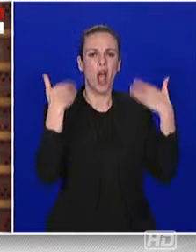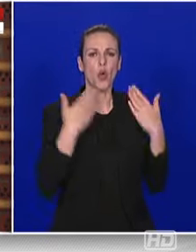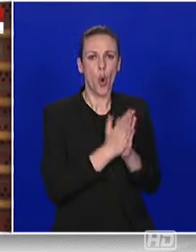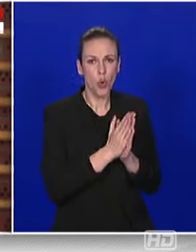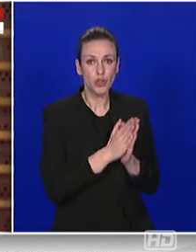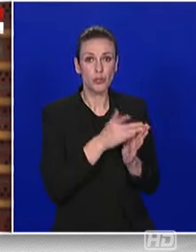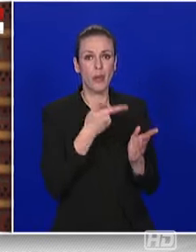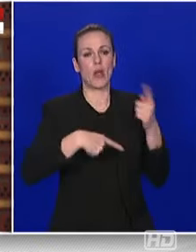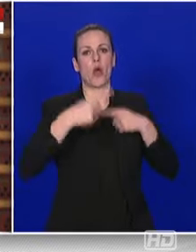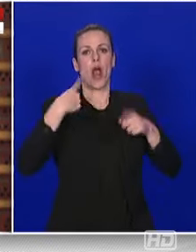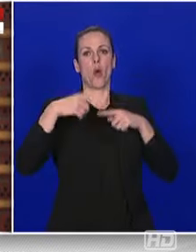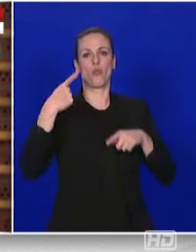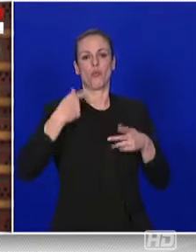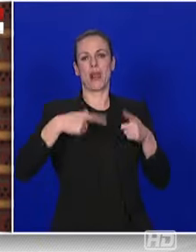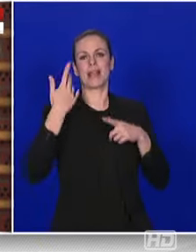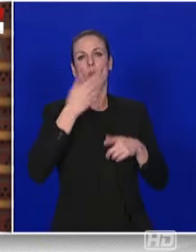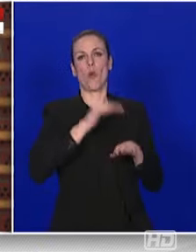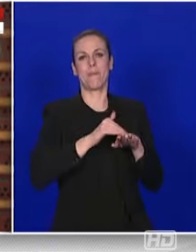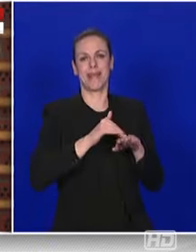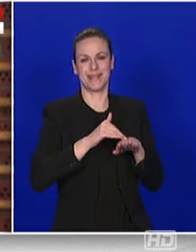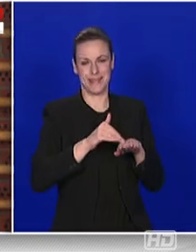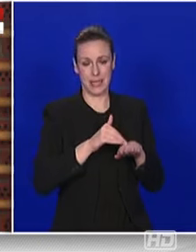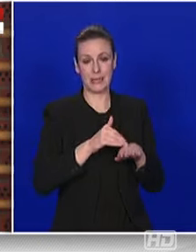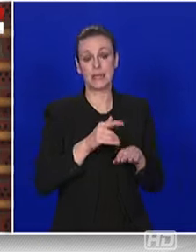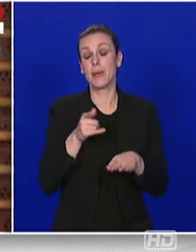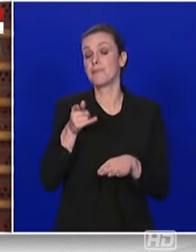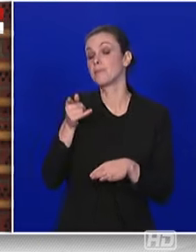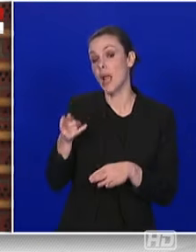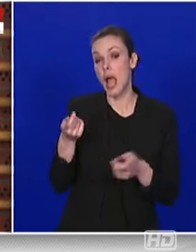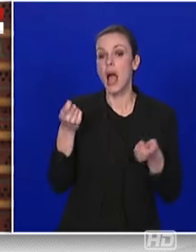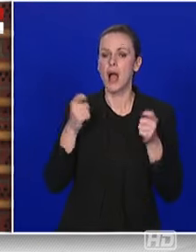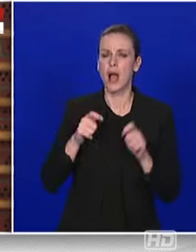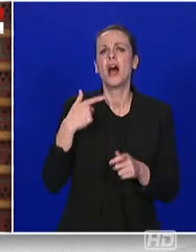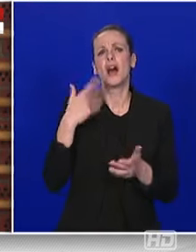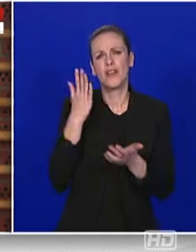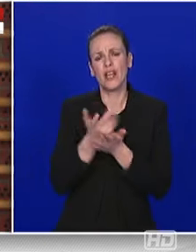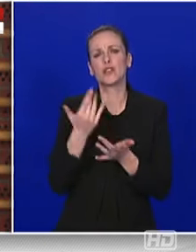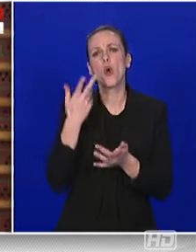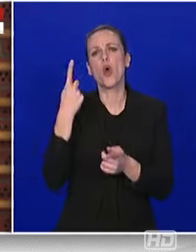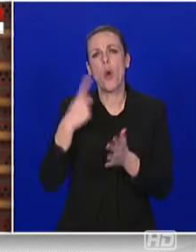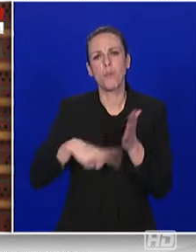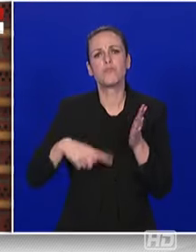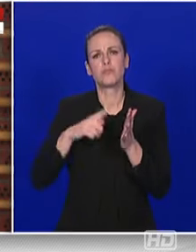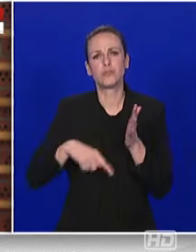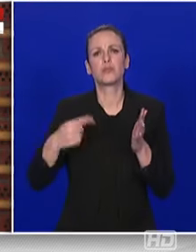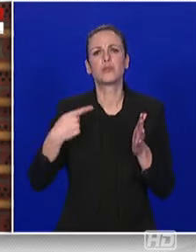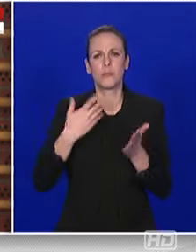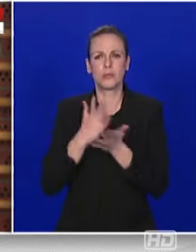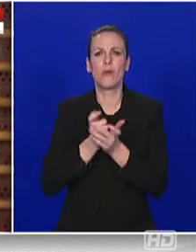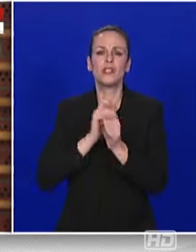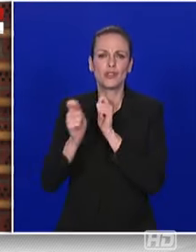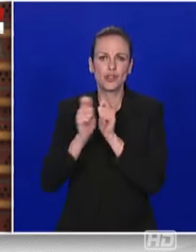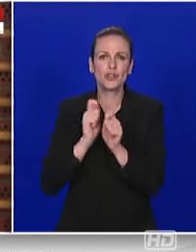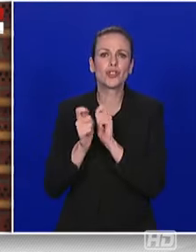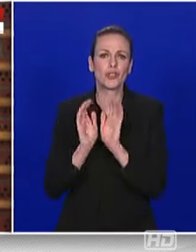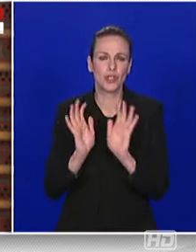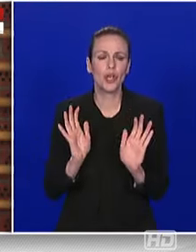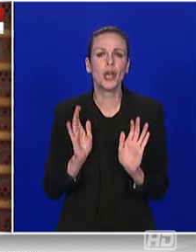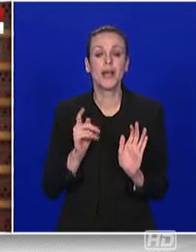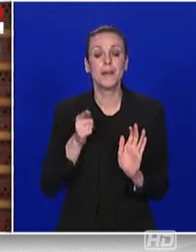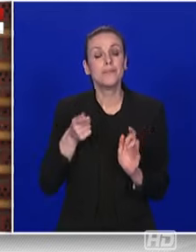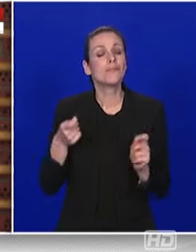nekoliko mjeseci unazad? To su odluke, a to smo već više puta iskomunicirali, koje se